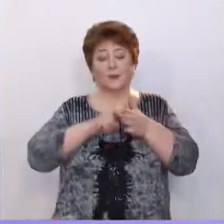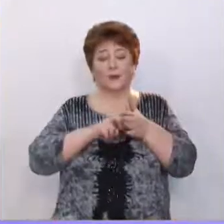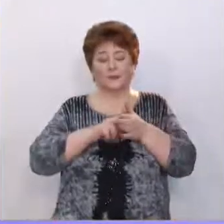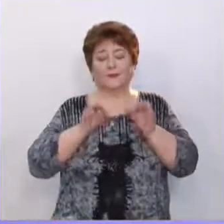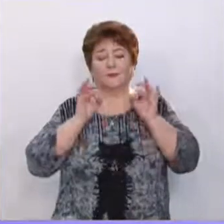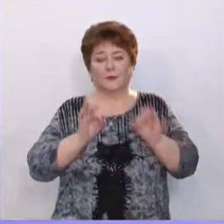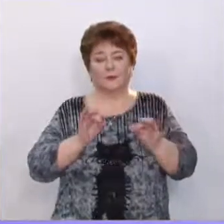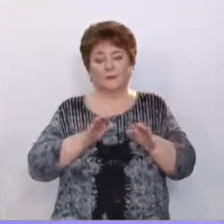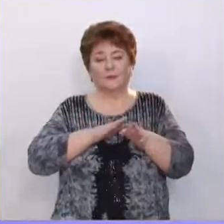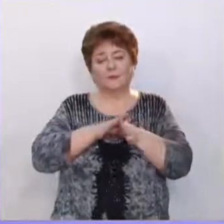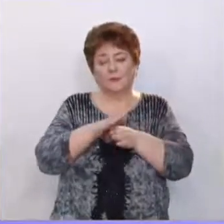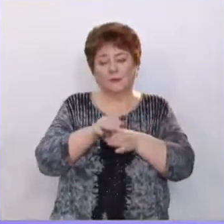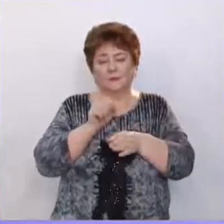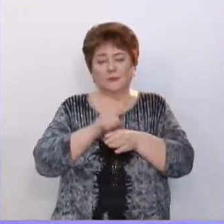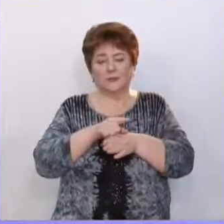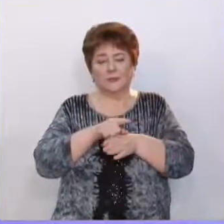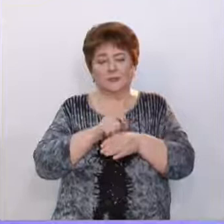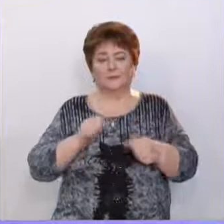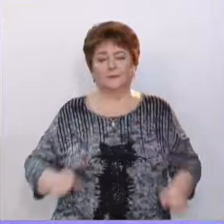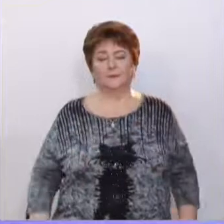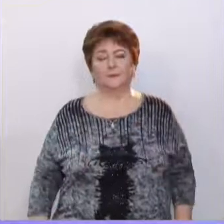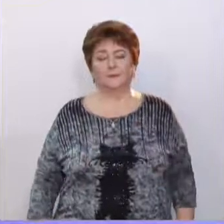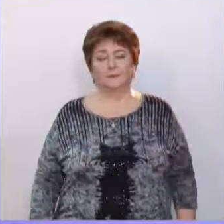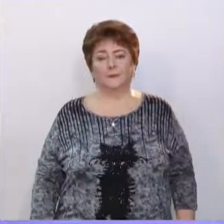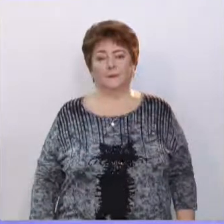Проверьте правильность выполненного задания.